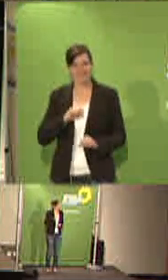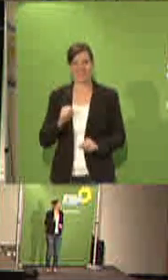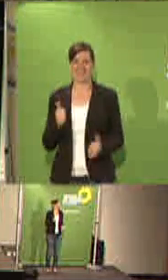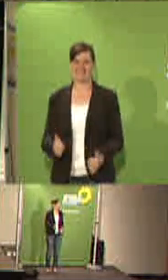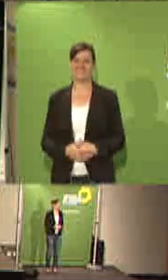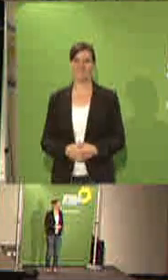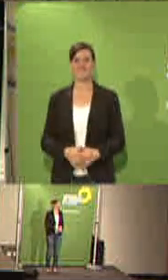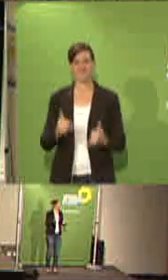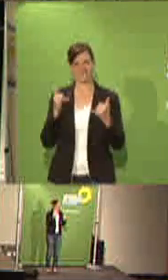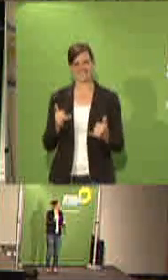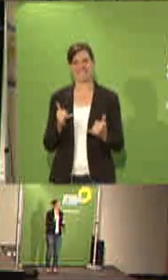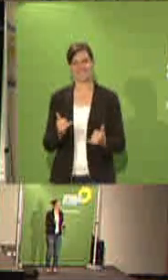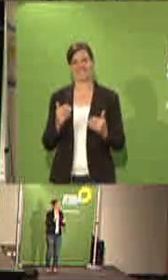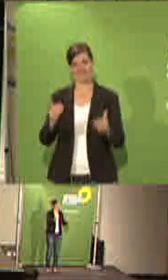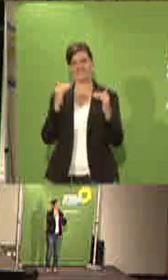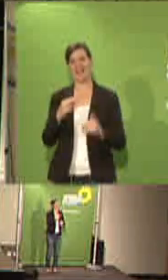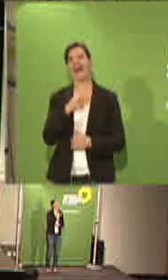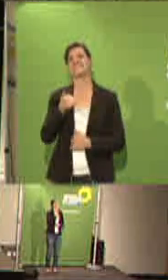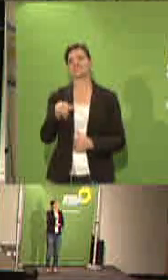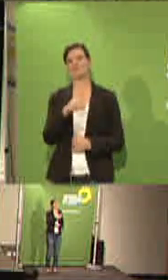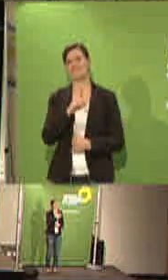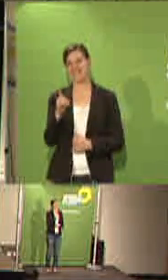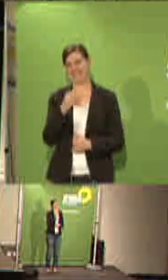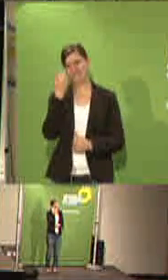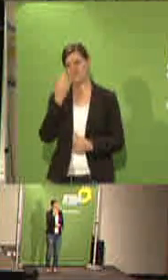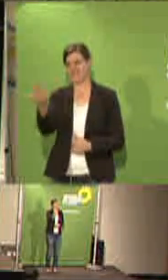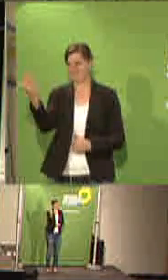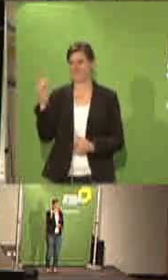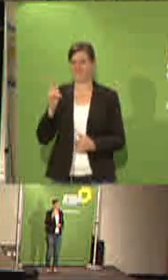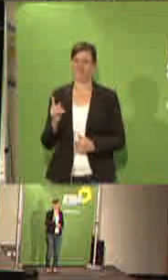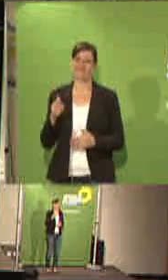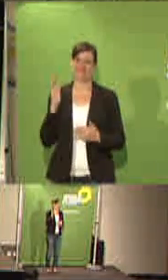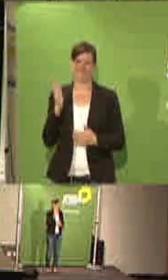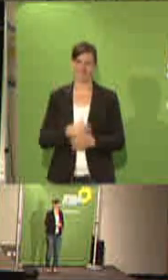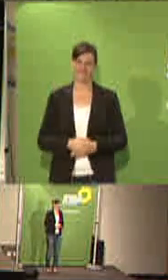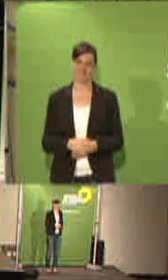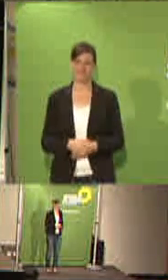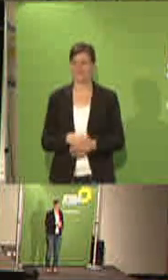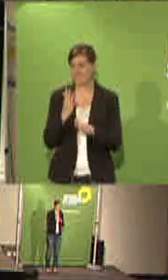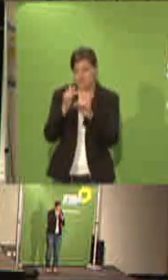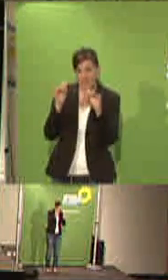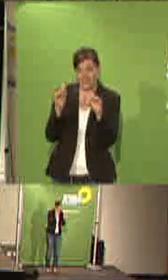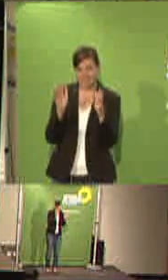Dann würde ich jetzt als nächstes Hans-Josef Dederichs nach oben bitten, wenn der schon